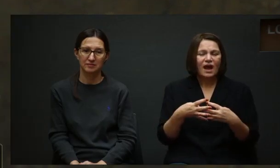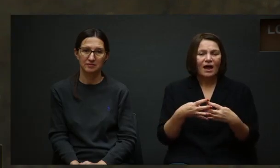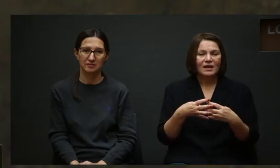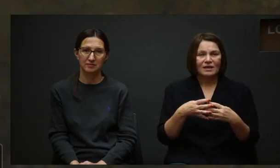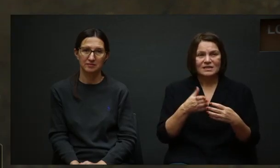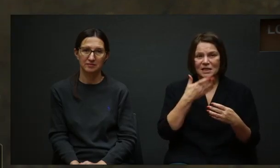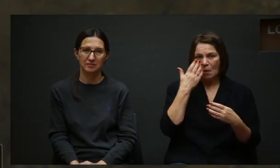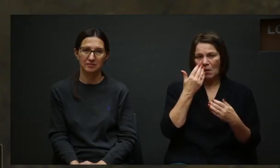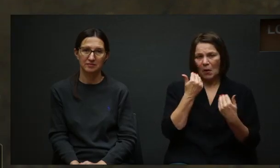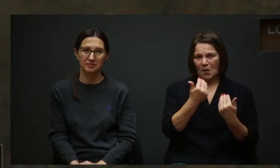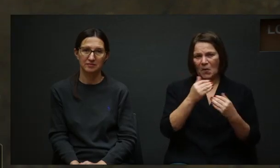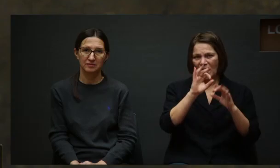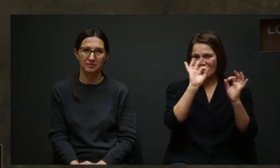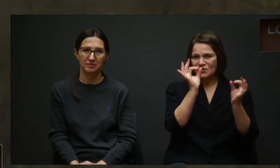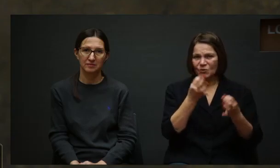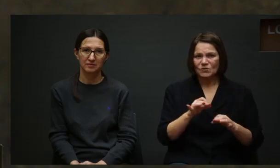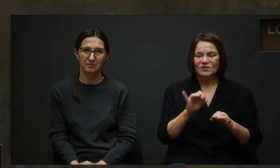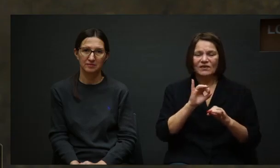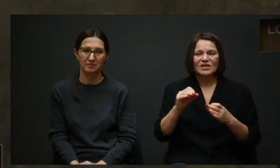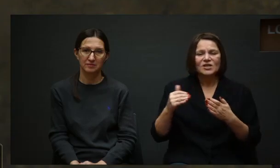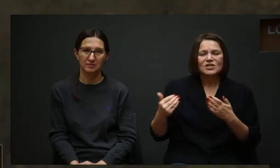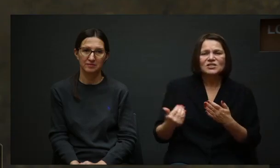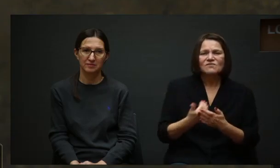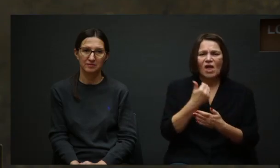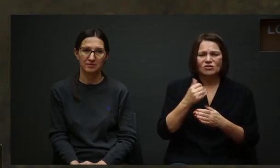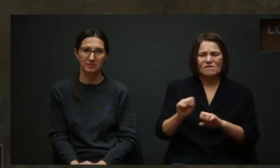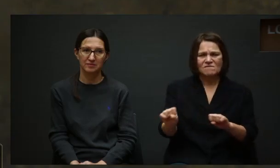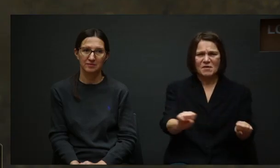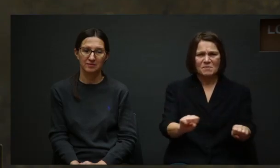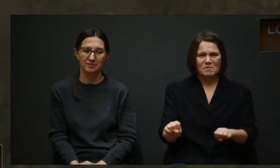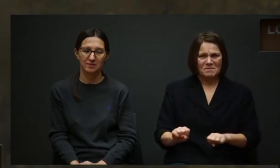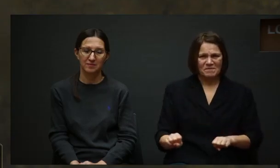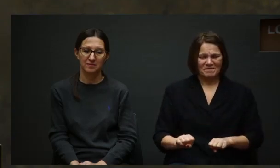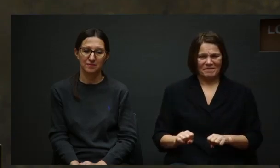искусства и свежевымытых полов.